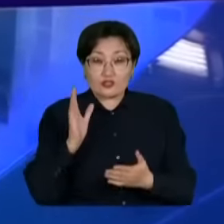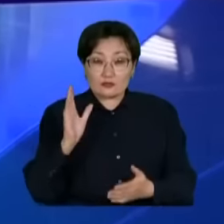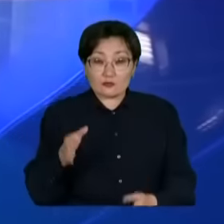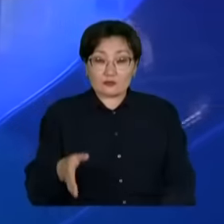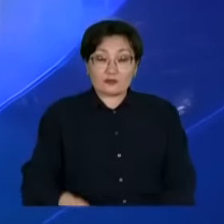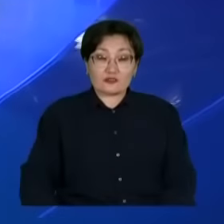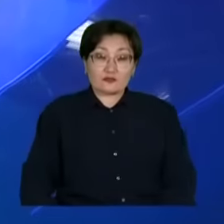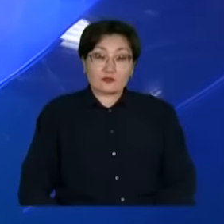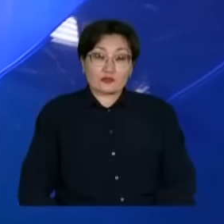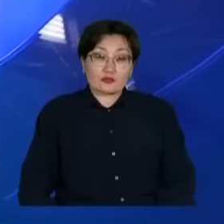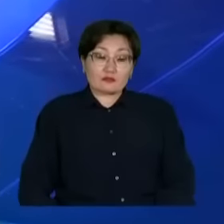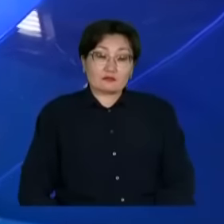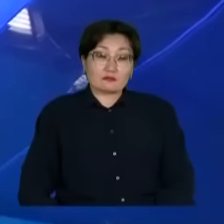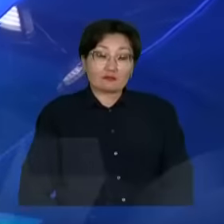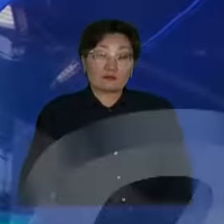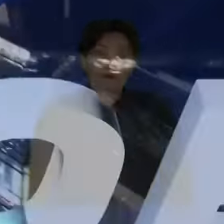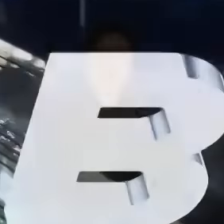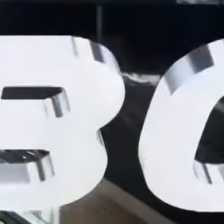части нашего